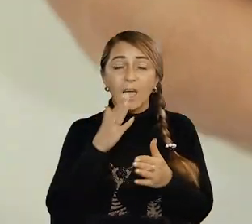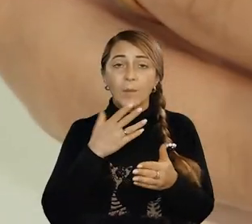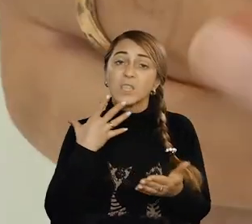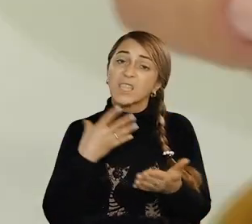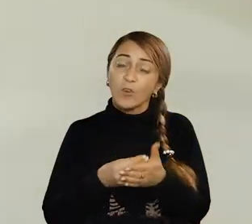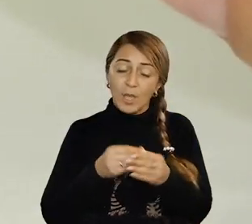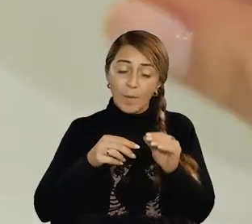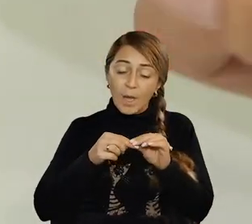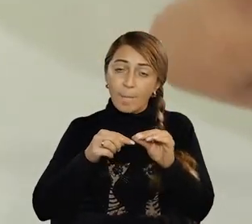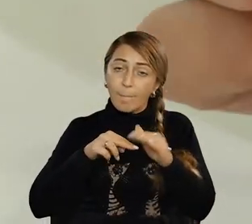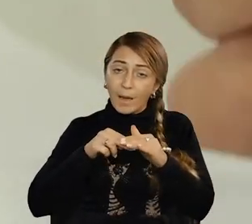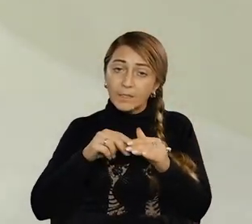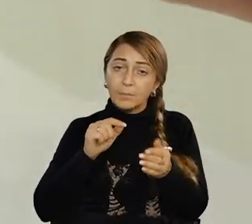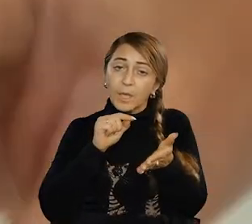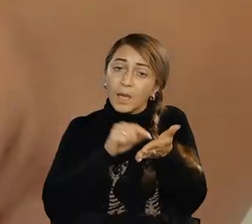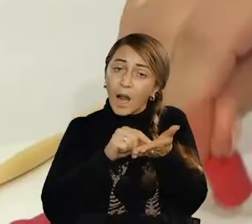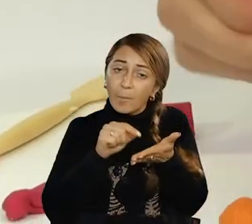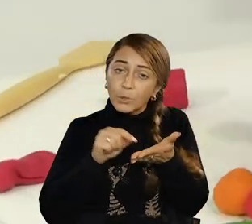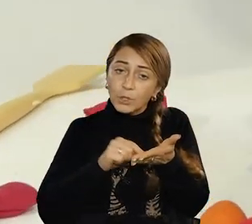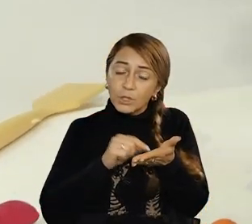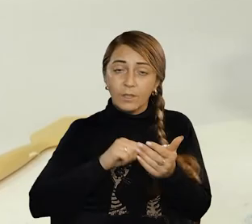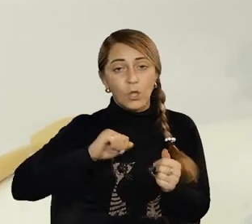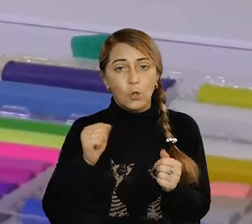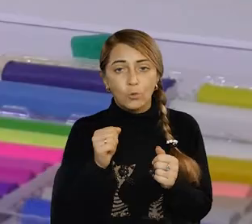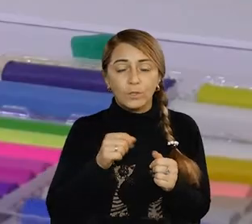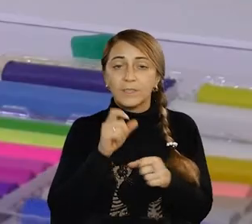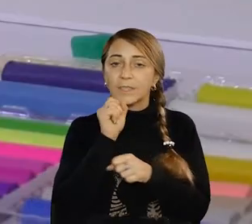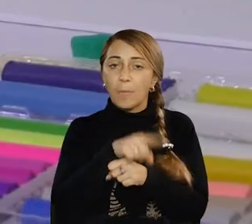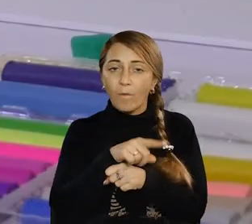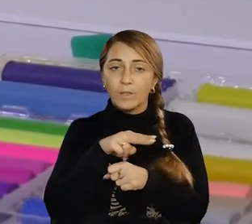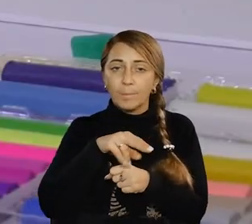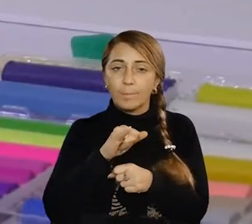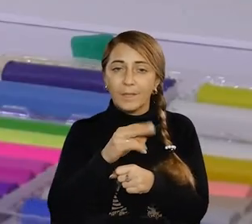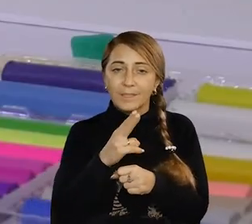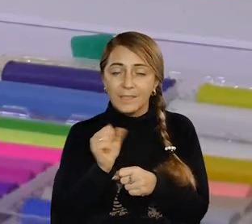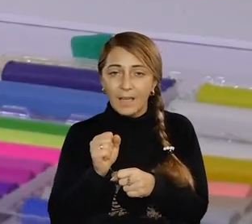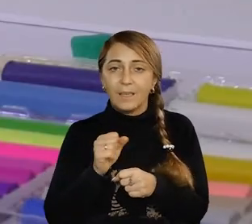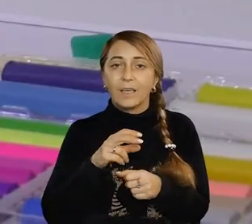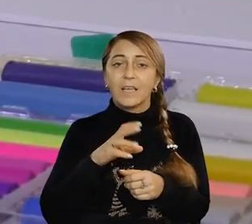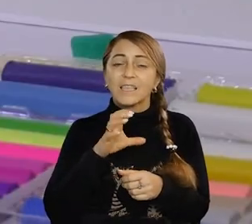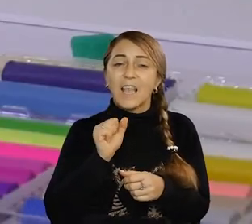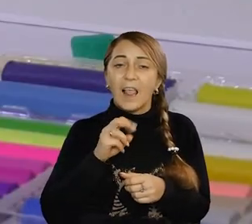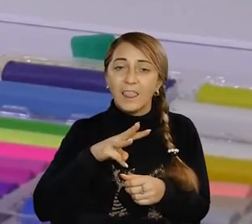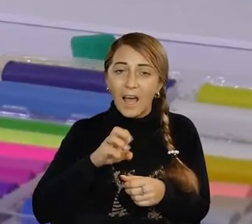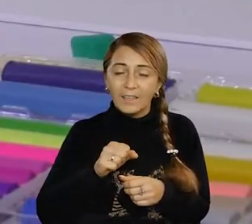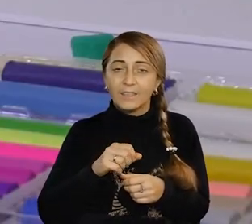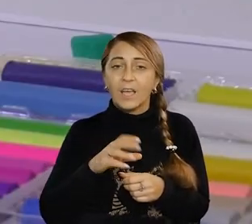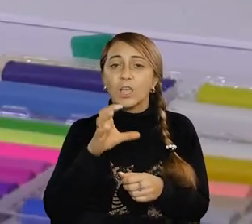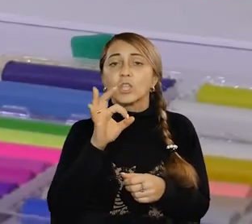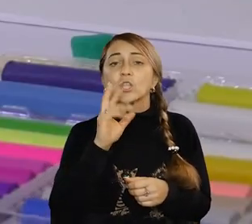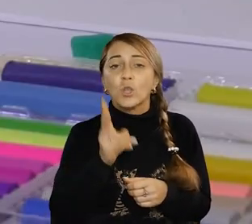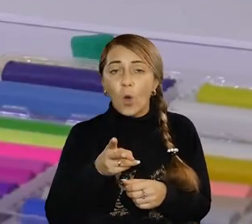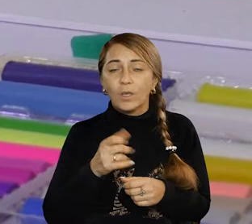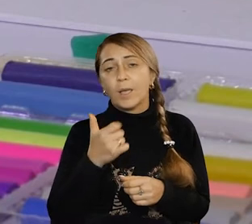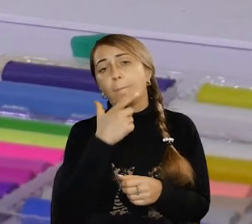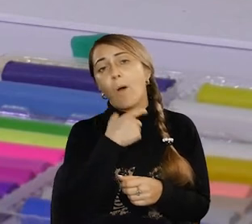ці випуклі крапочки». Друзі замовили піцу, салати, фруктові соки та